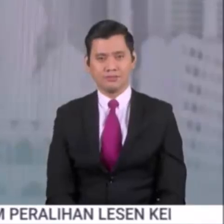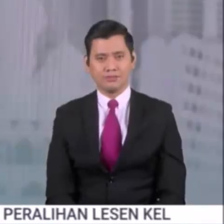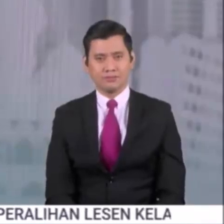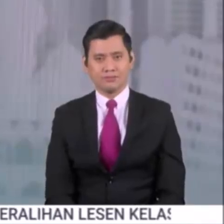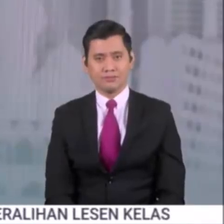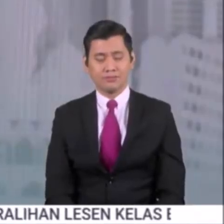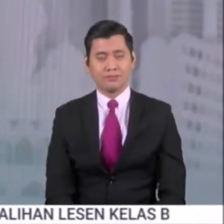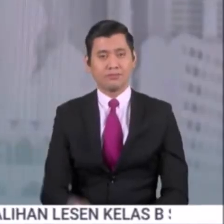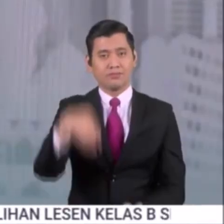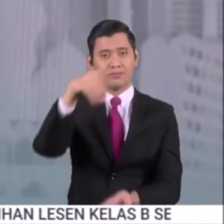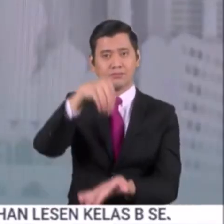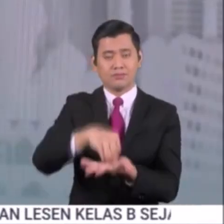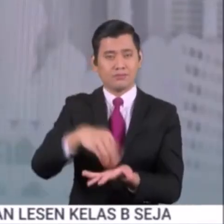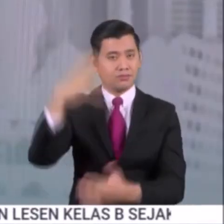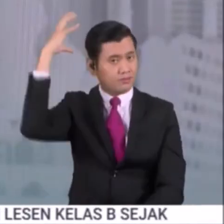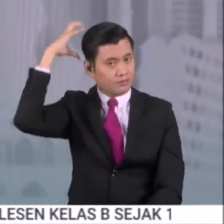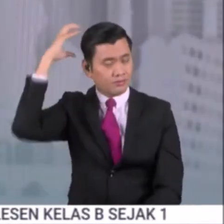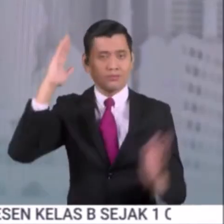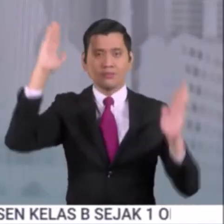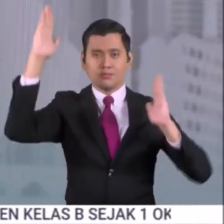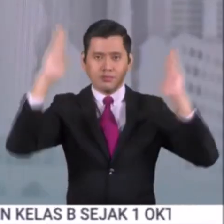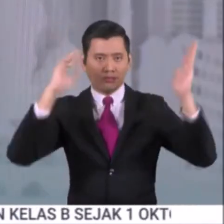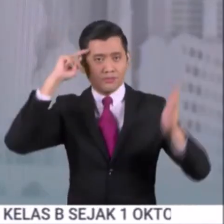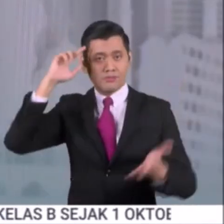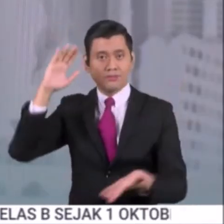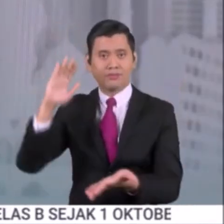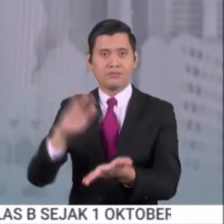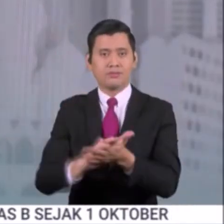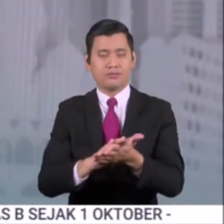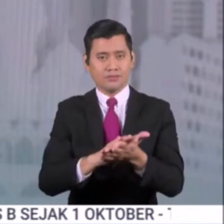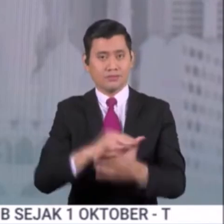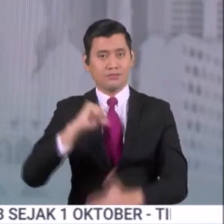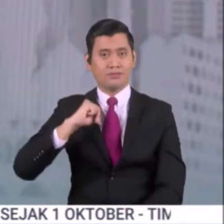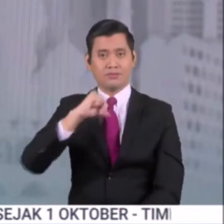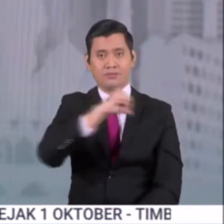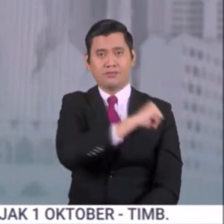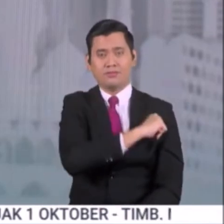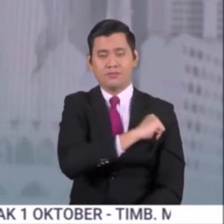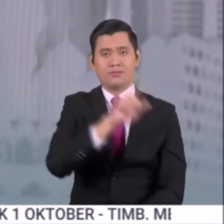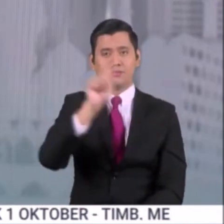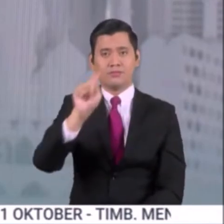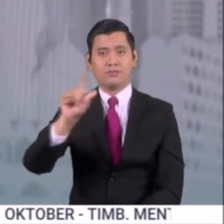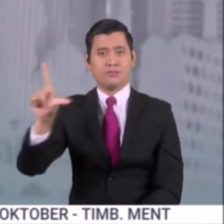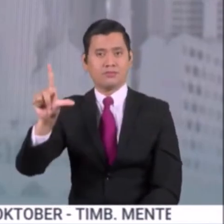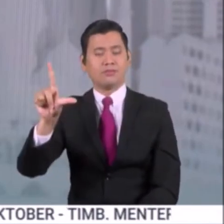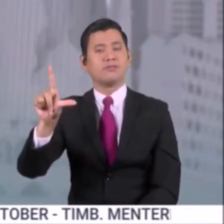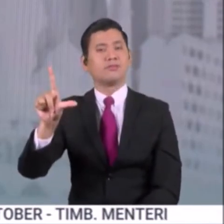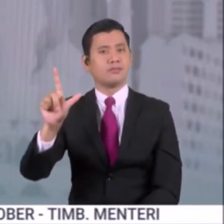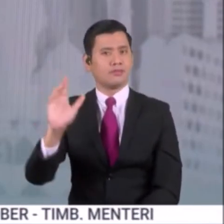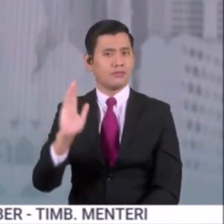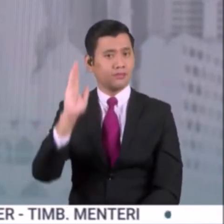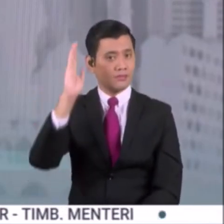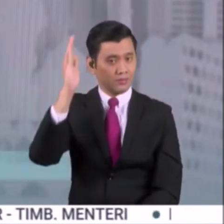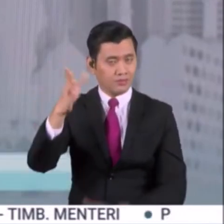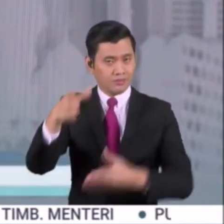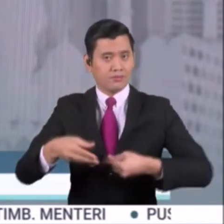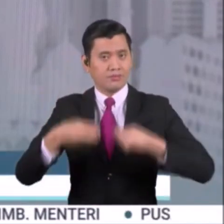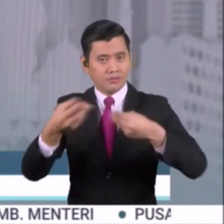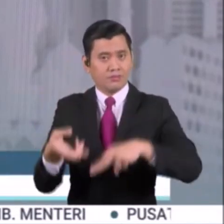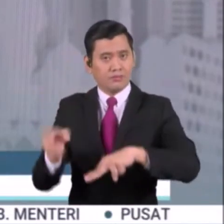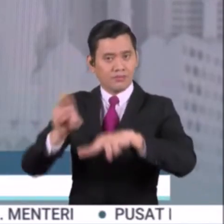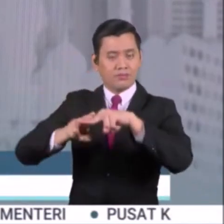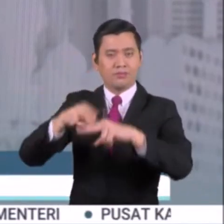Sementara itu, di Vientiane, Laos, Malaysia yakin keanggotaan Timor Leste dalam ASEAN akan memberi nilai tambah kepada